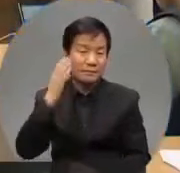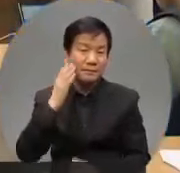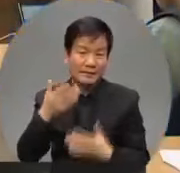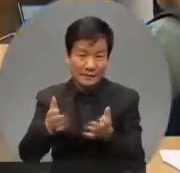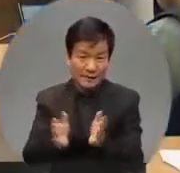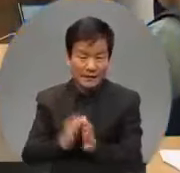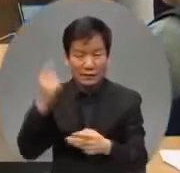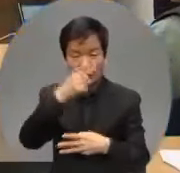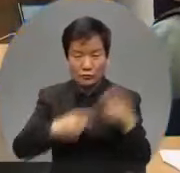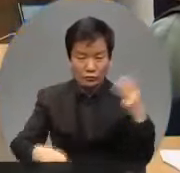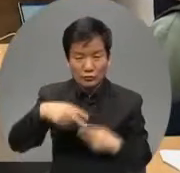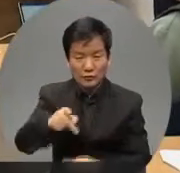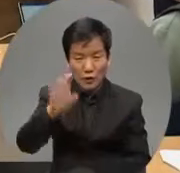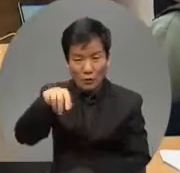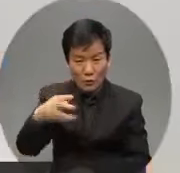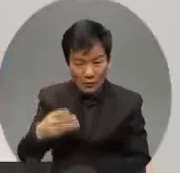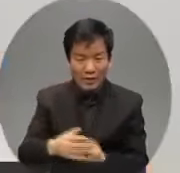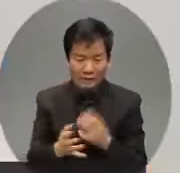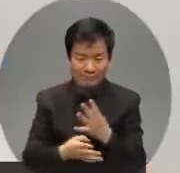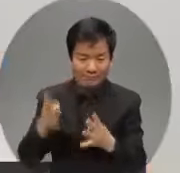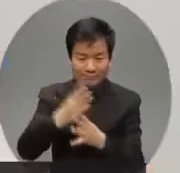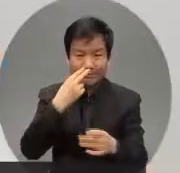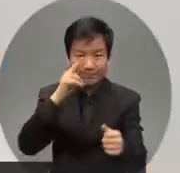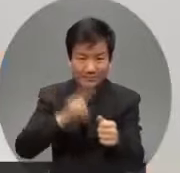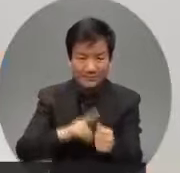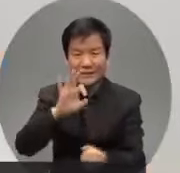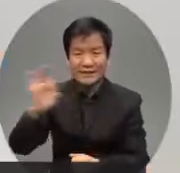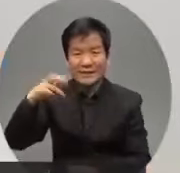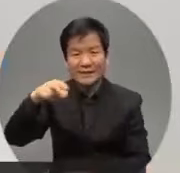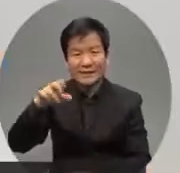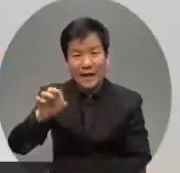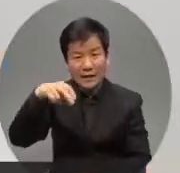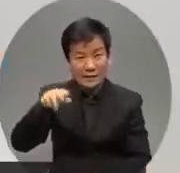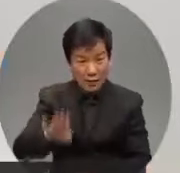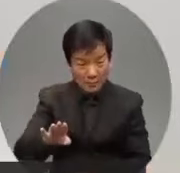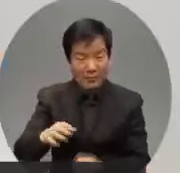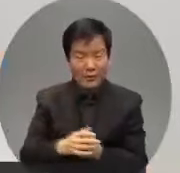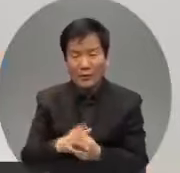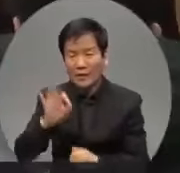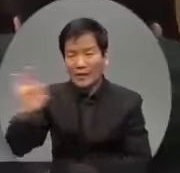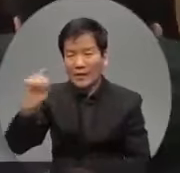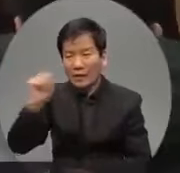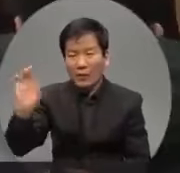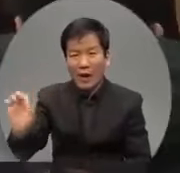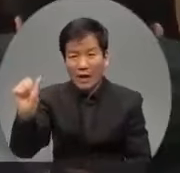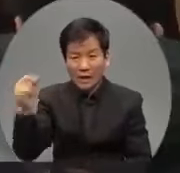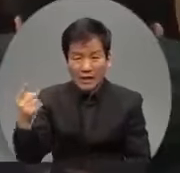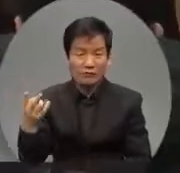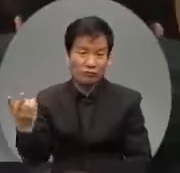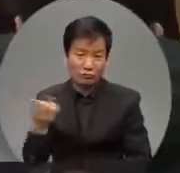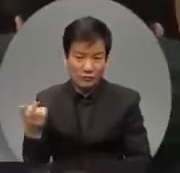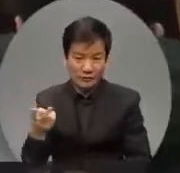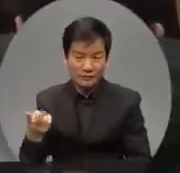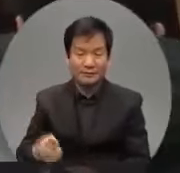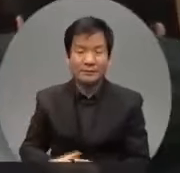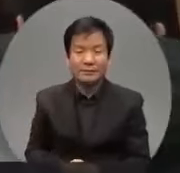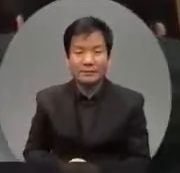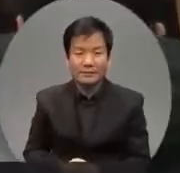더불어민주당의 청주 서원 후보는 재선에 도전하는 이장섭 현 국회의원과 이광희 현 민주당 교육연수원